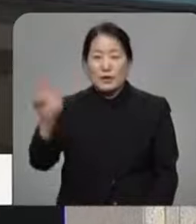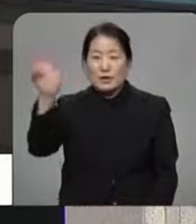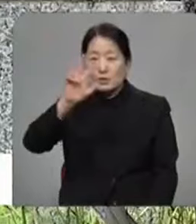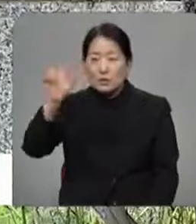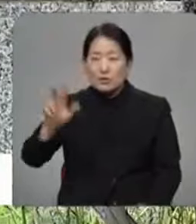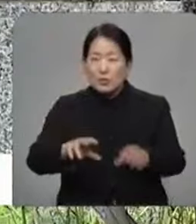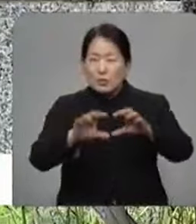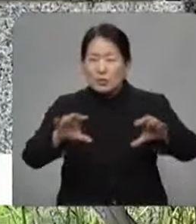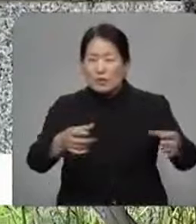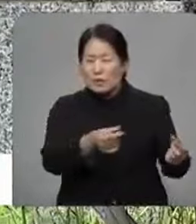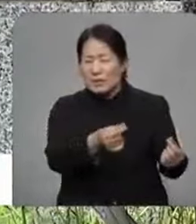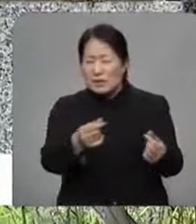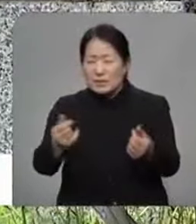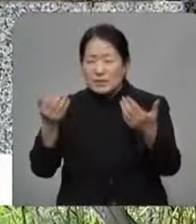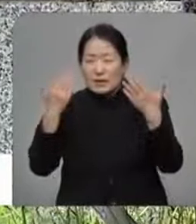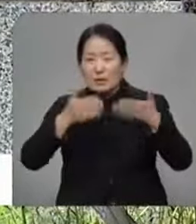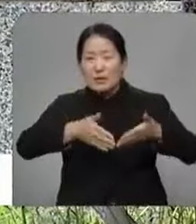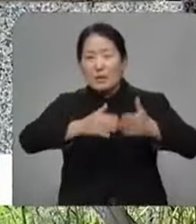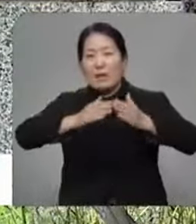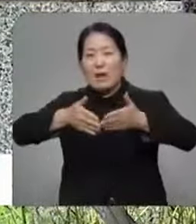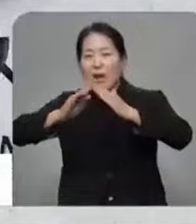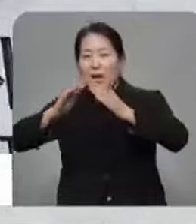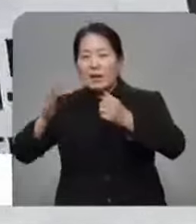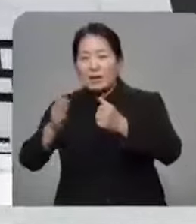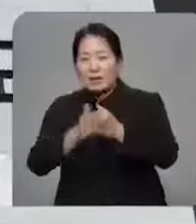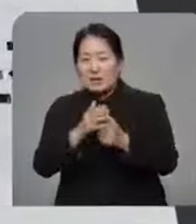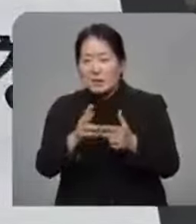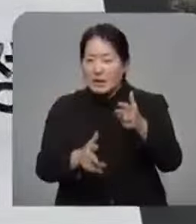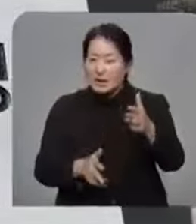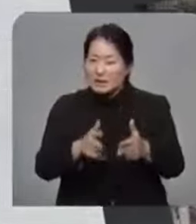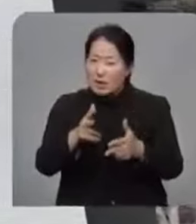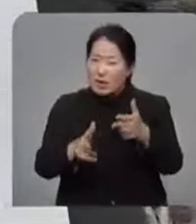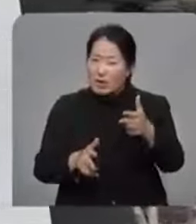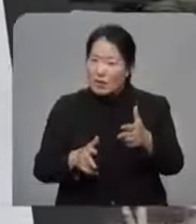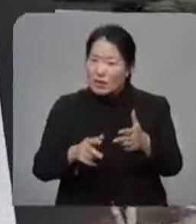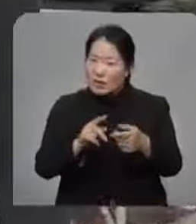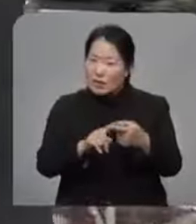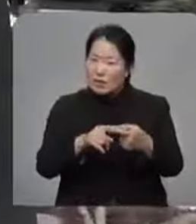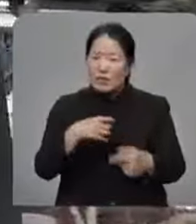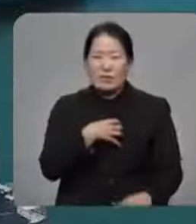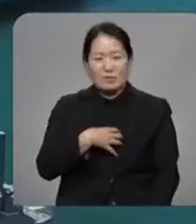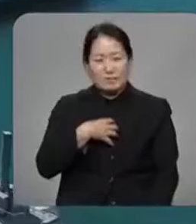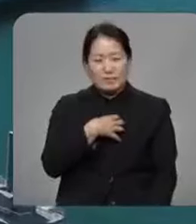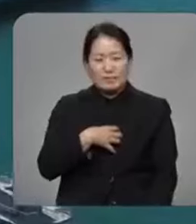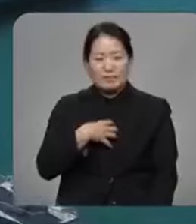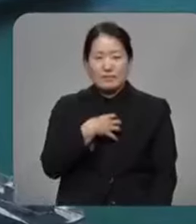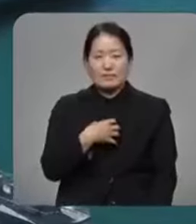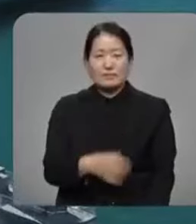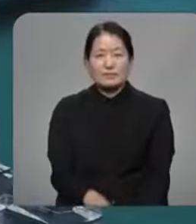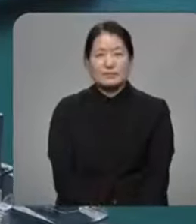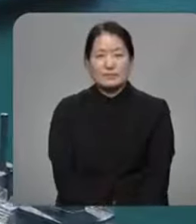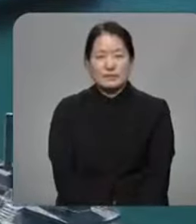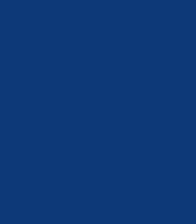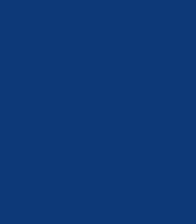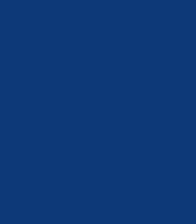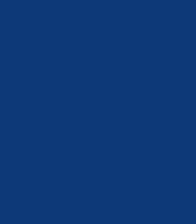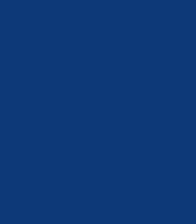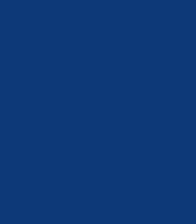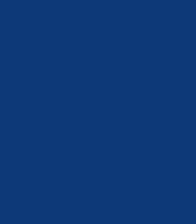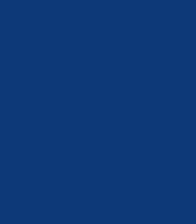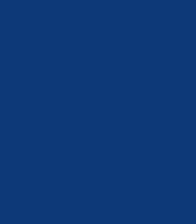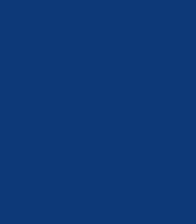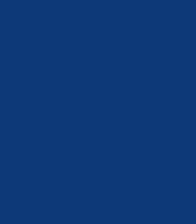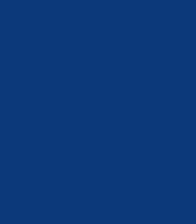비슷한 학교 설립 경쟁이 뜨거워지는 것도 사업성에 대한 우려를 키우고 있습니다 KBS 뉴스 엄기숙 있니다